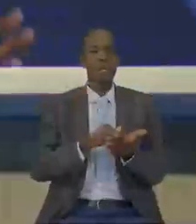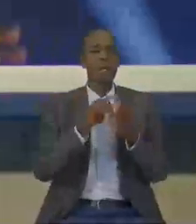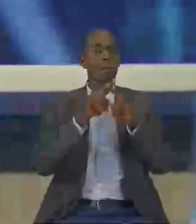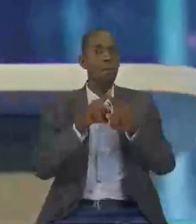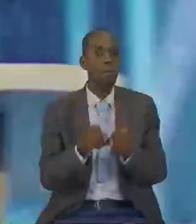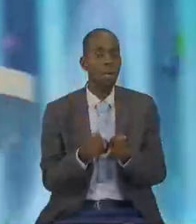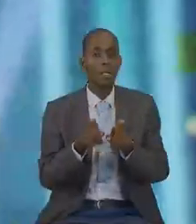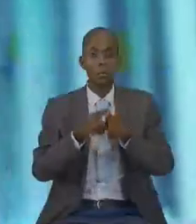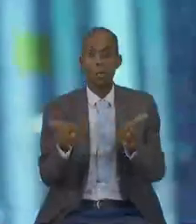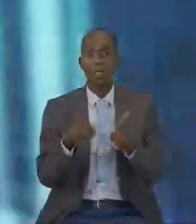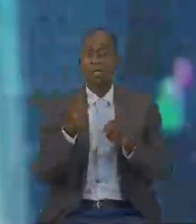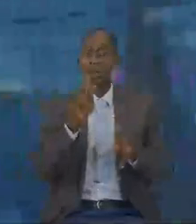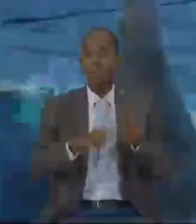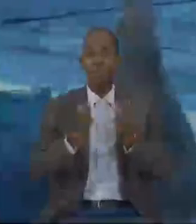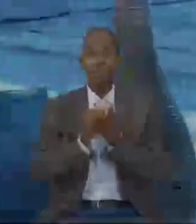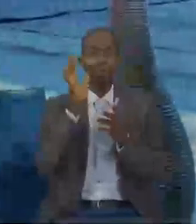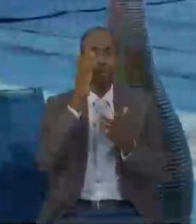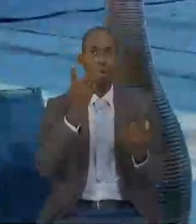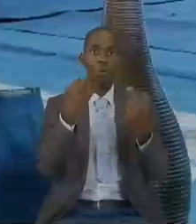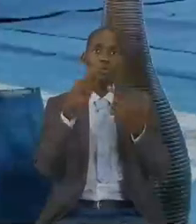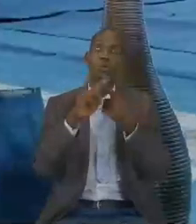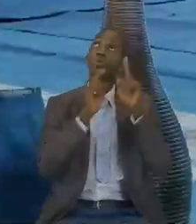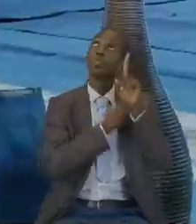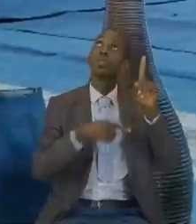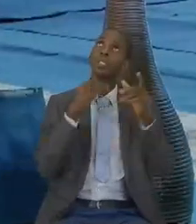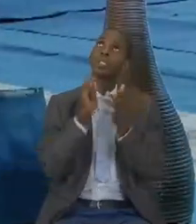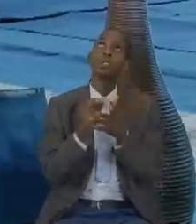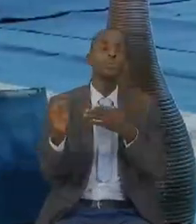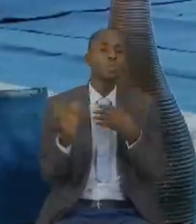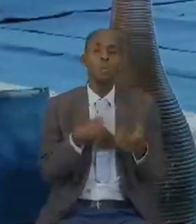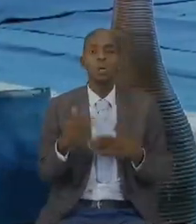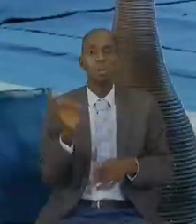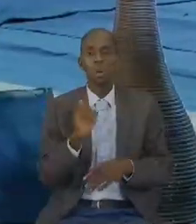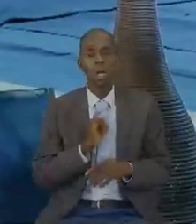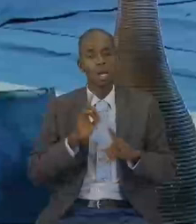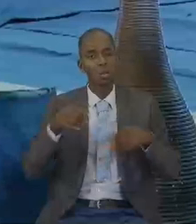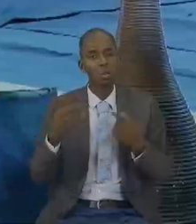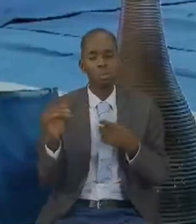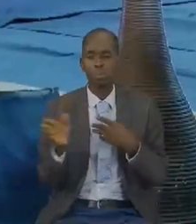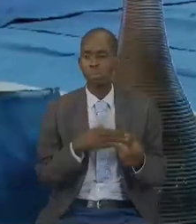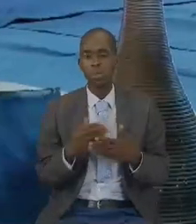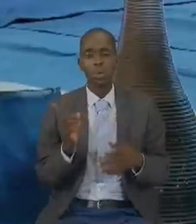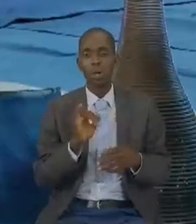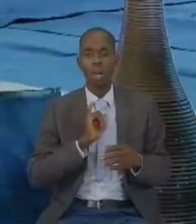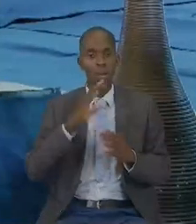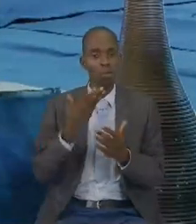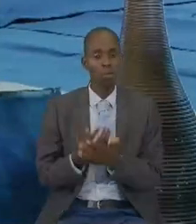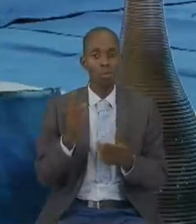nous allons voir ça encore. Mais ceux qui viennent au Seigneur pour dire peu importe là où je vais,